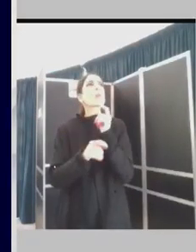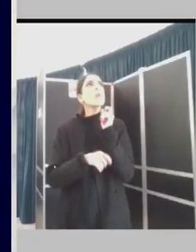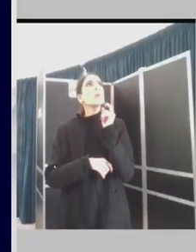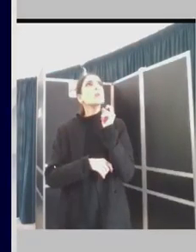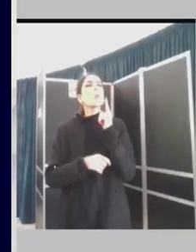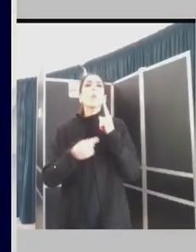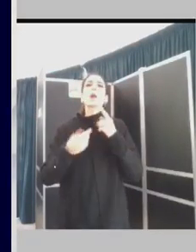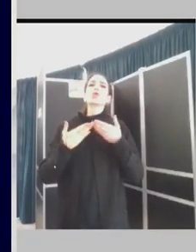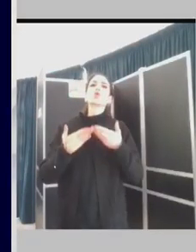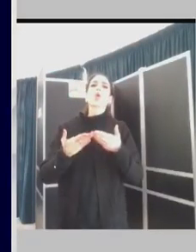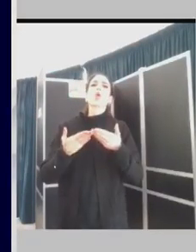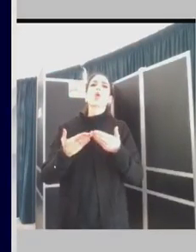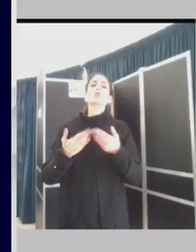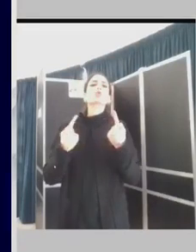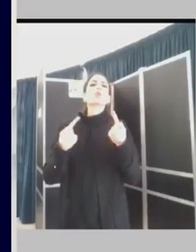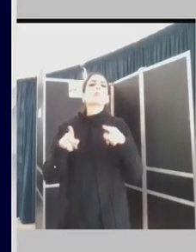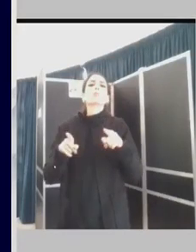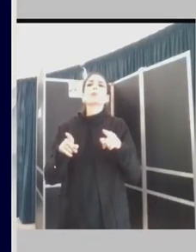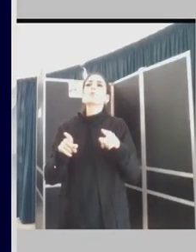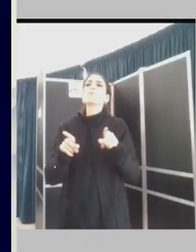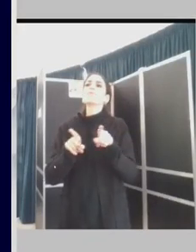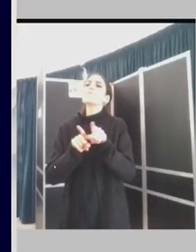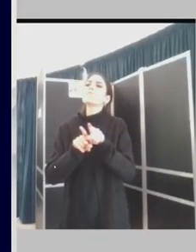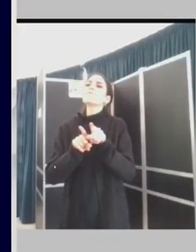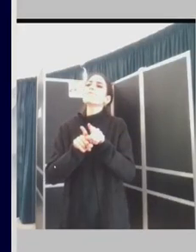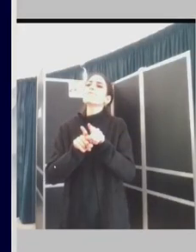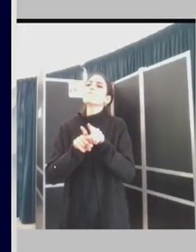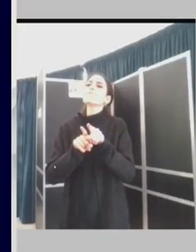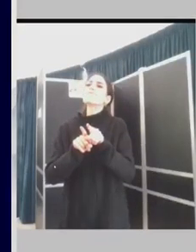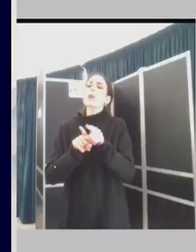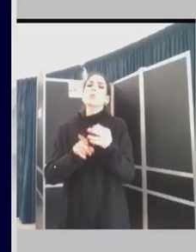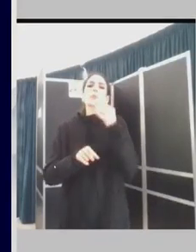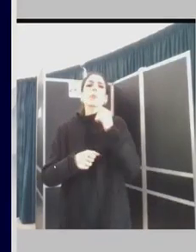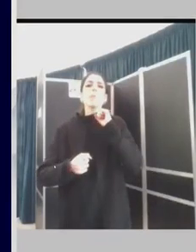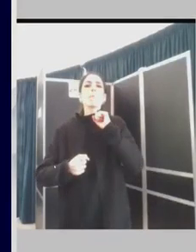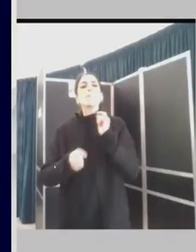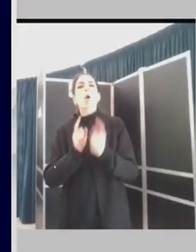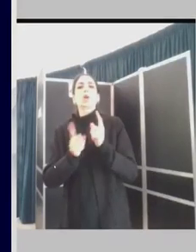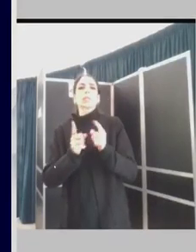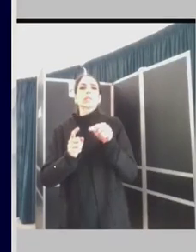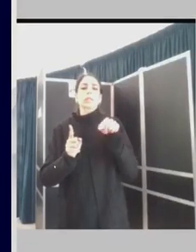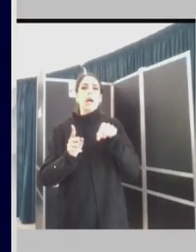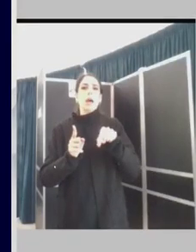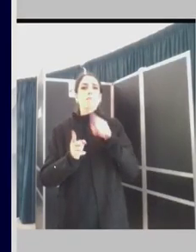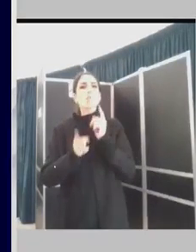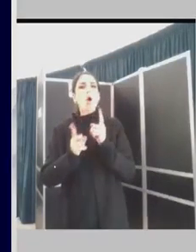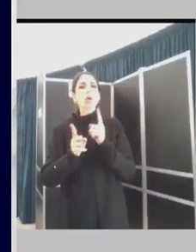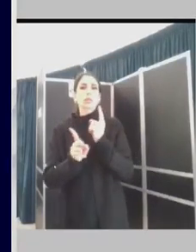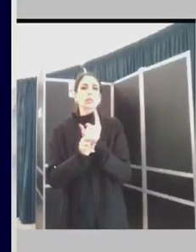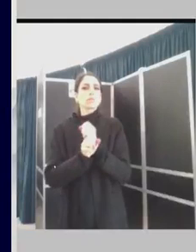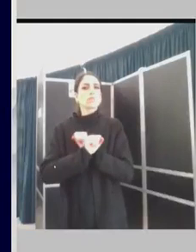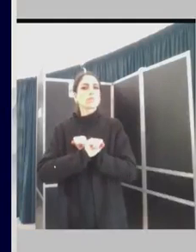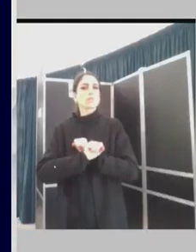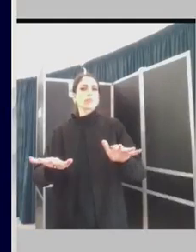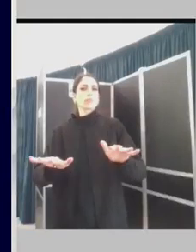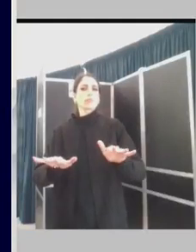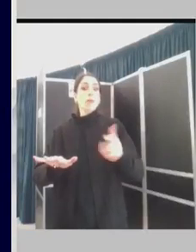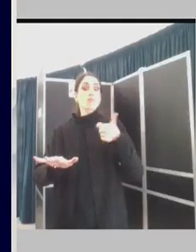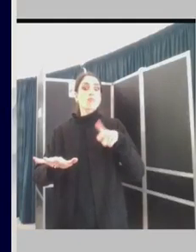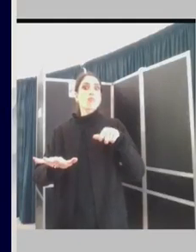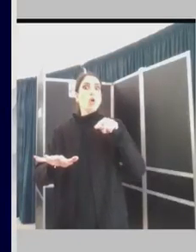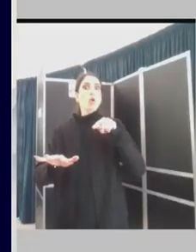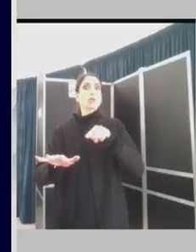prossimo, essendo la politica appunto il complesso delle attività sociali che si svolgono in una comunità, nella